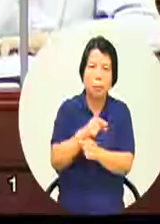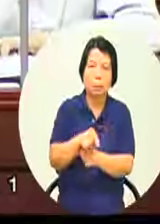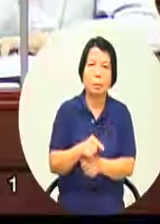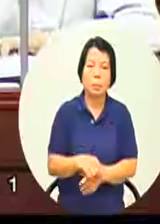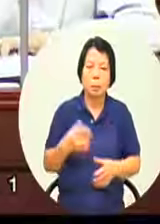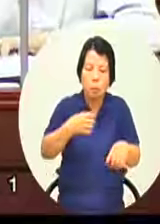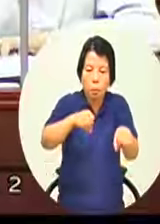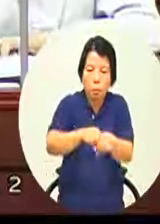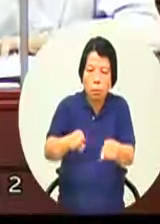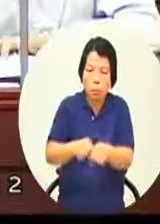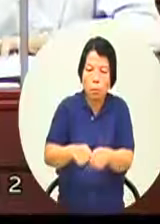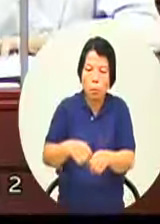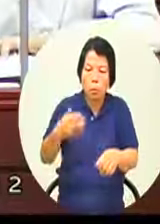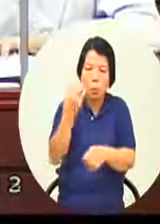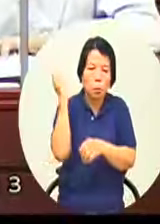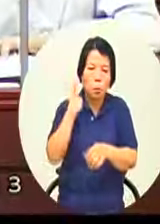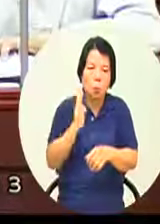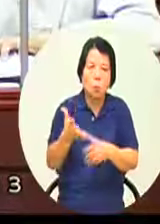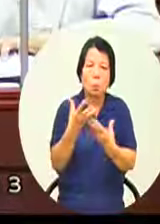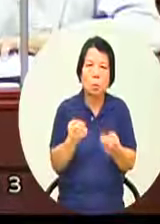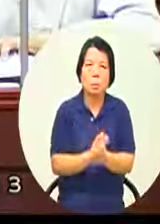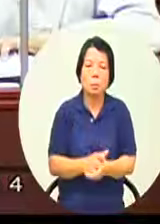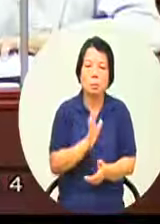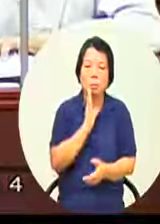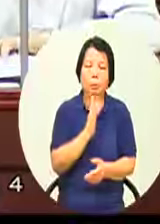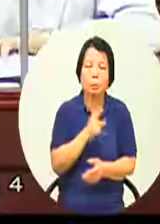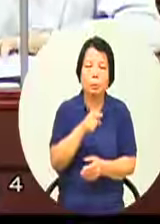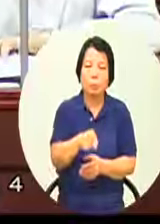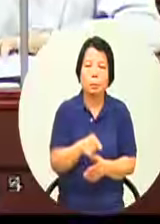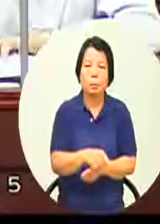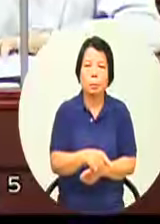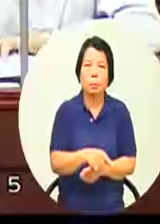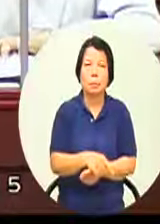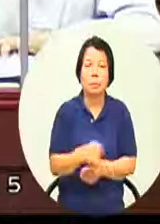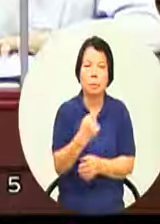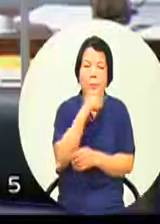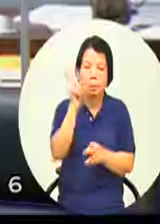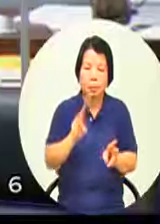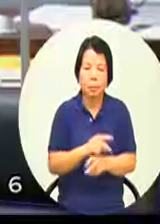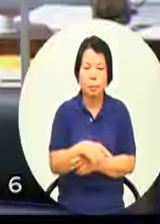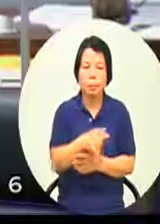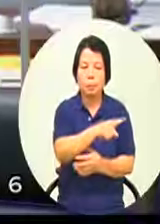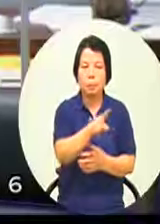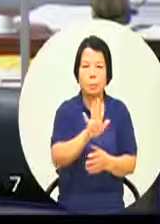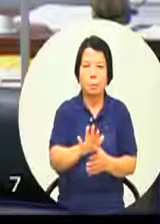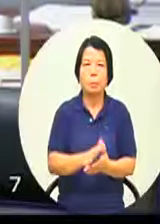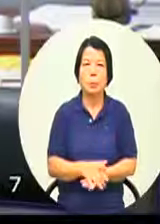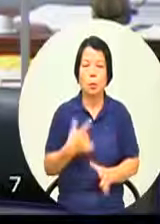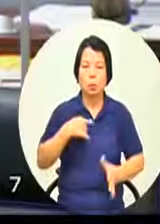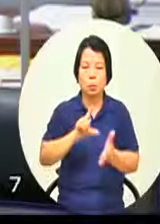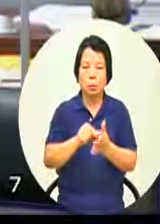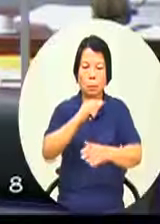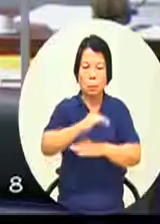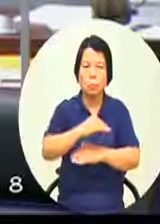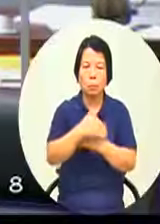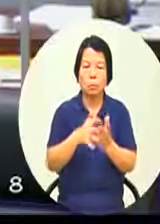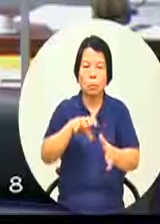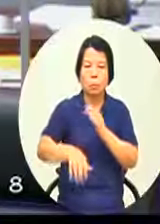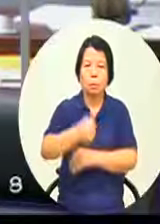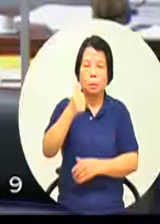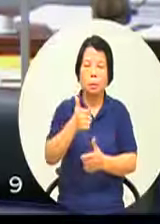的管子没有通水，基本上不是我们水利局的管子造成的。 这个私底下再告诉我就好，时间有限，谢谢局